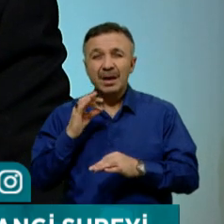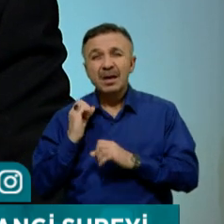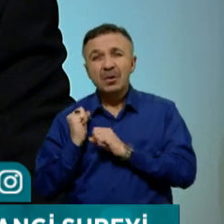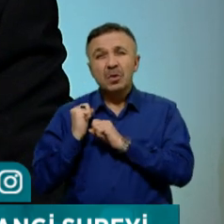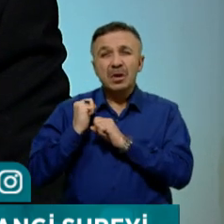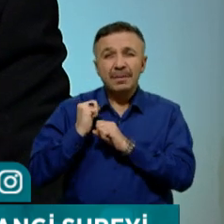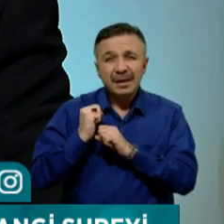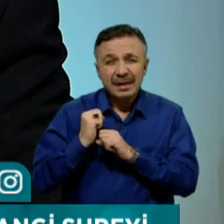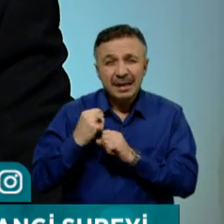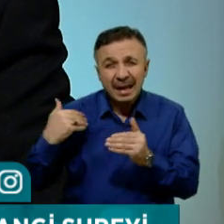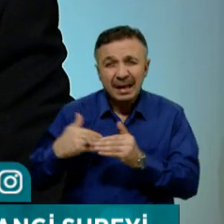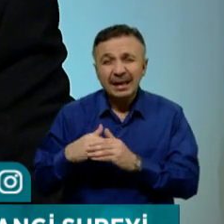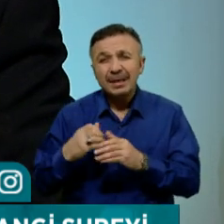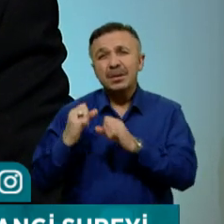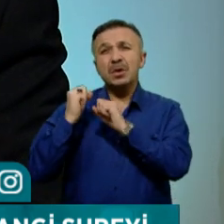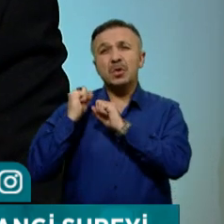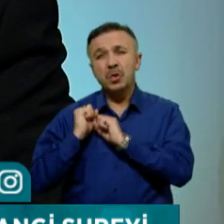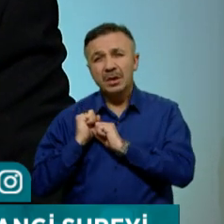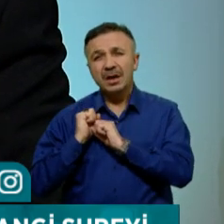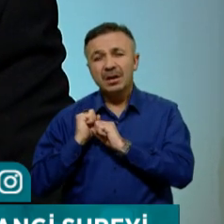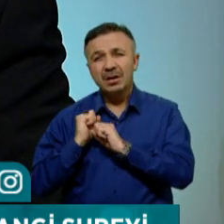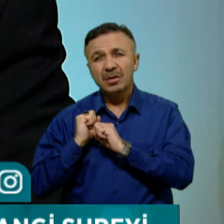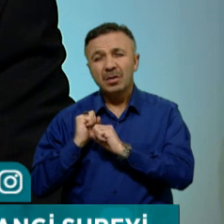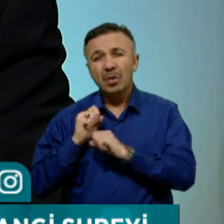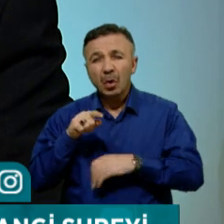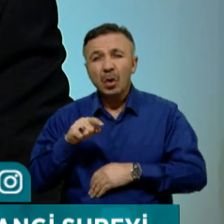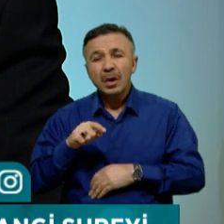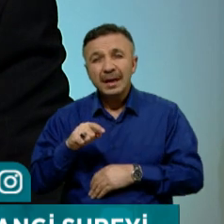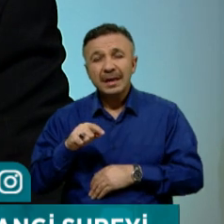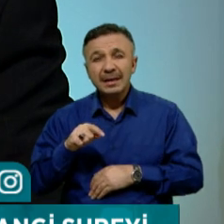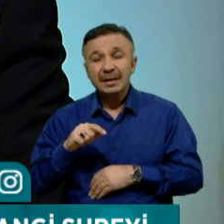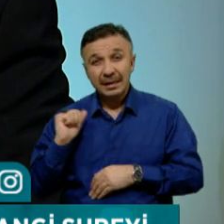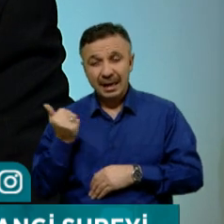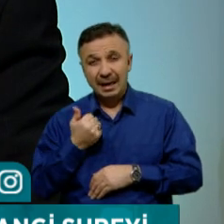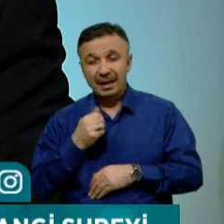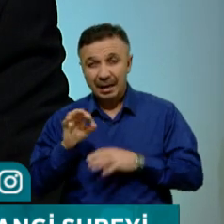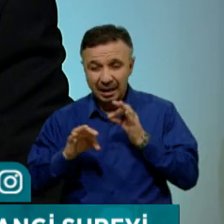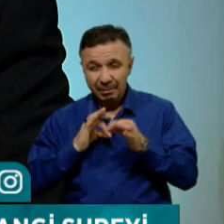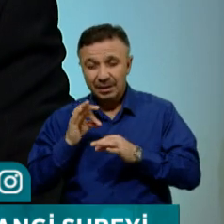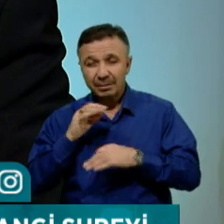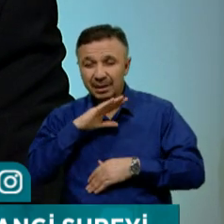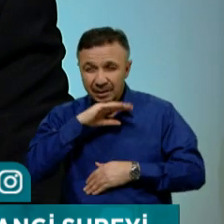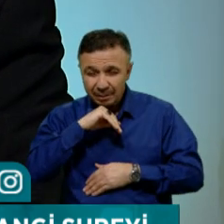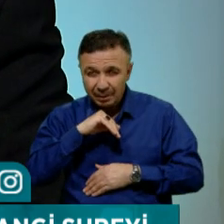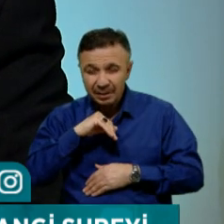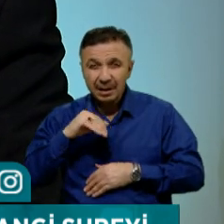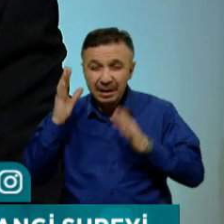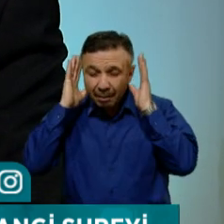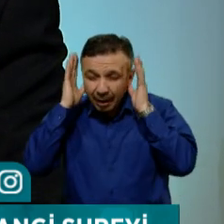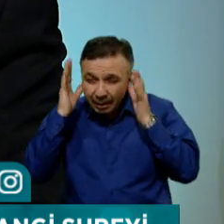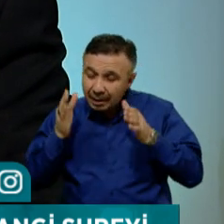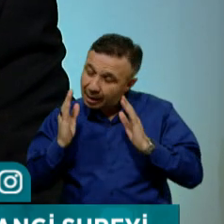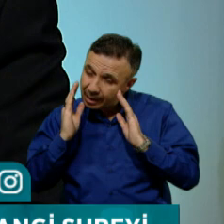yükler Bu açıdan o yeter yeter ki Muhterem amcamız na hiç bırakmasın devam etsin Biz